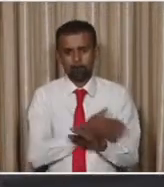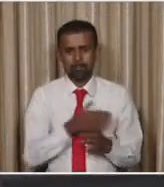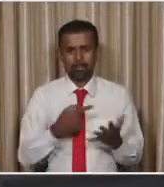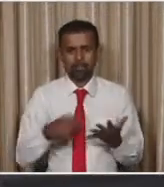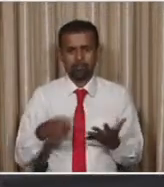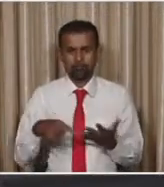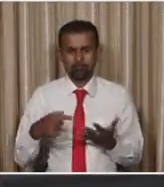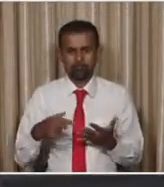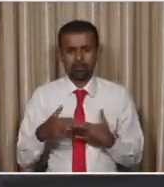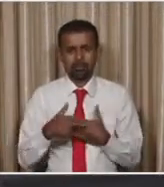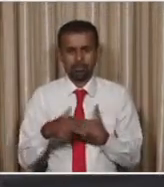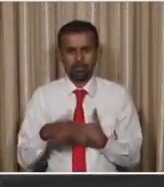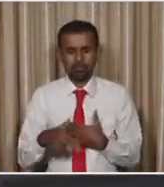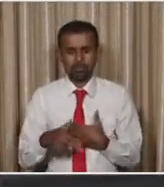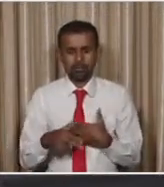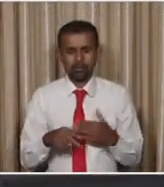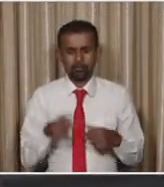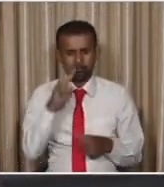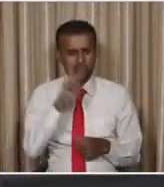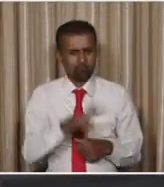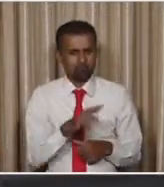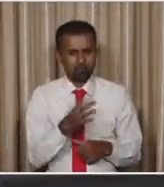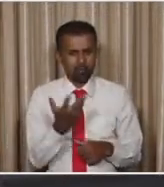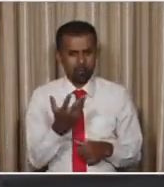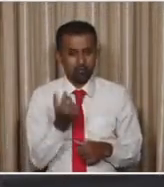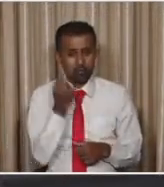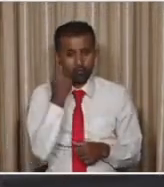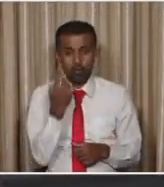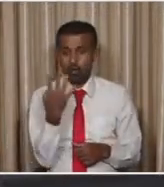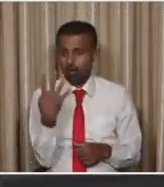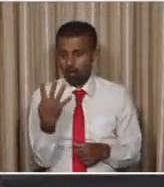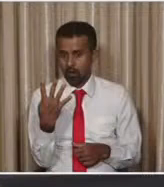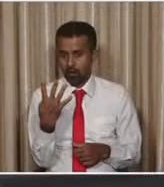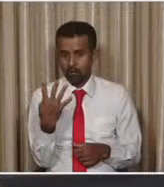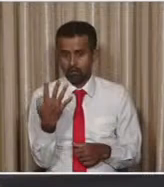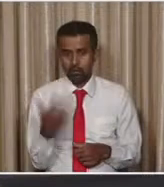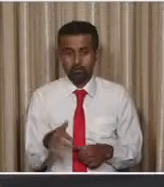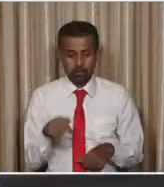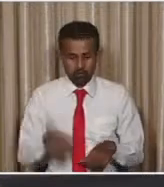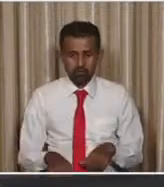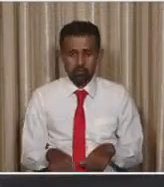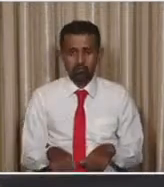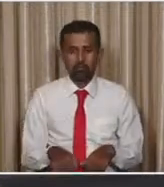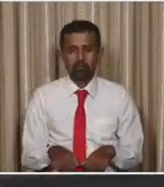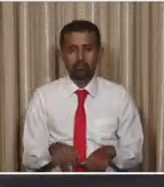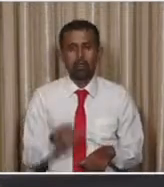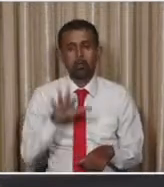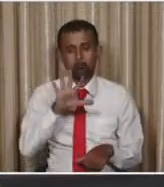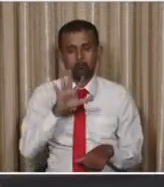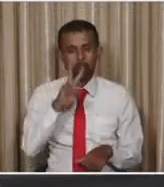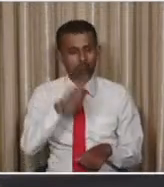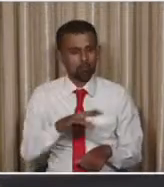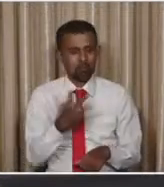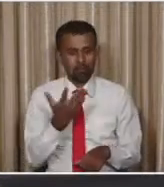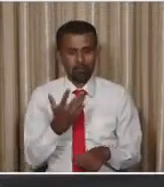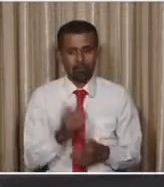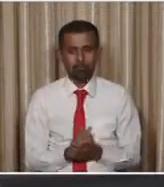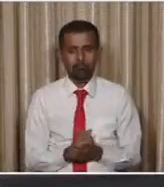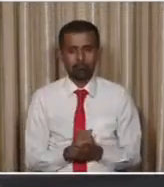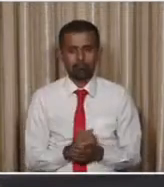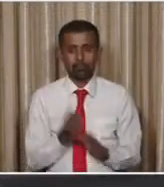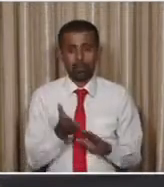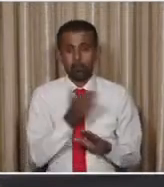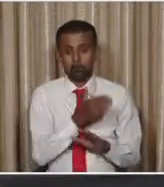මත විශ්වාසභංග යෝජනා හතරක් ඇවිල්ලා තියෙනවා මේ පස්වෙනි විශ්වාසභංග යෝජනාව. මීට